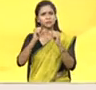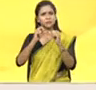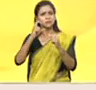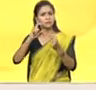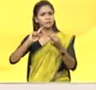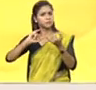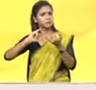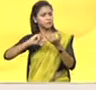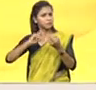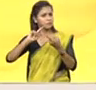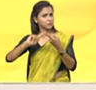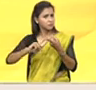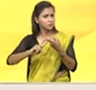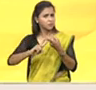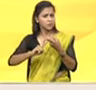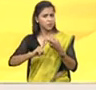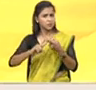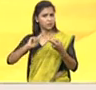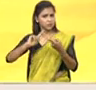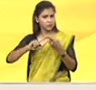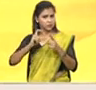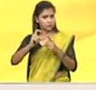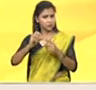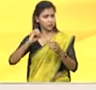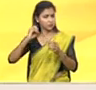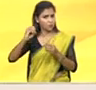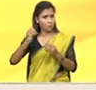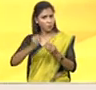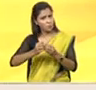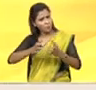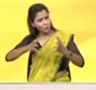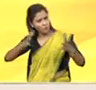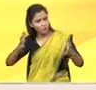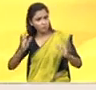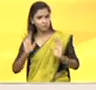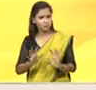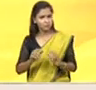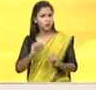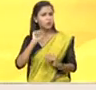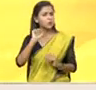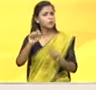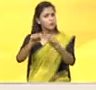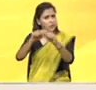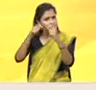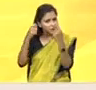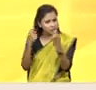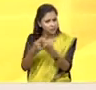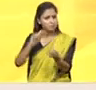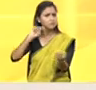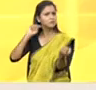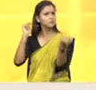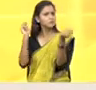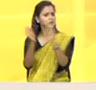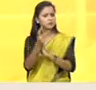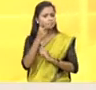इकोसिस्टम बहुत ही वाइब्रेंट हो रहा है। अब आपकी टीम इसमें क्या बदलाव देख रहे